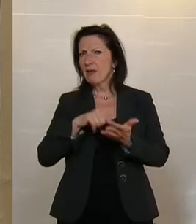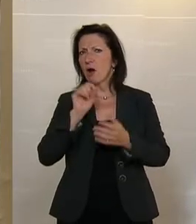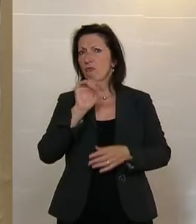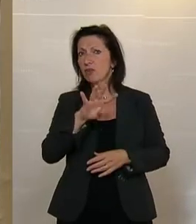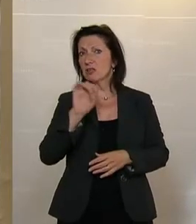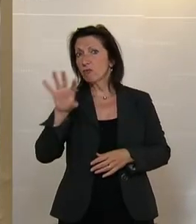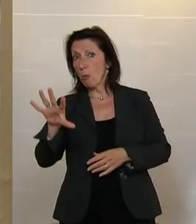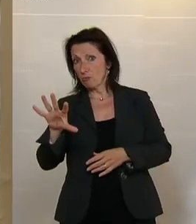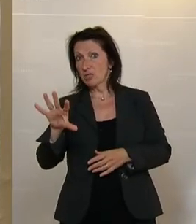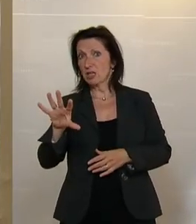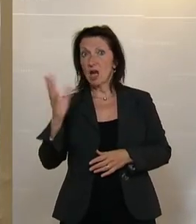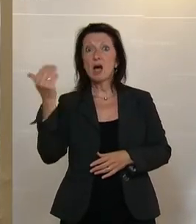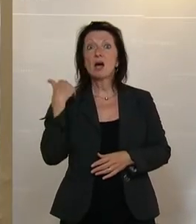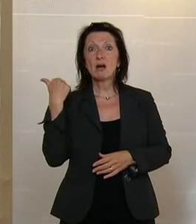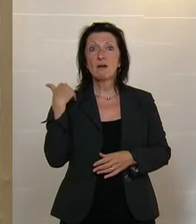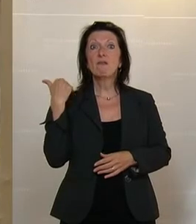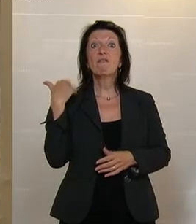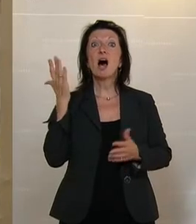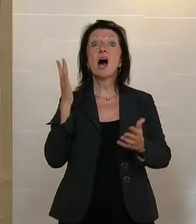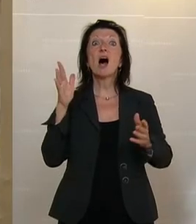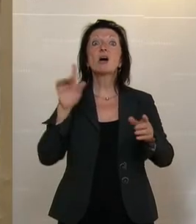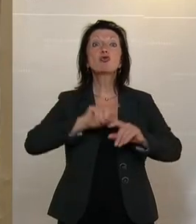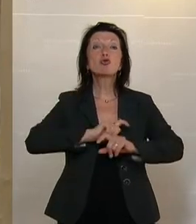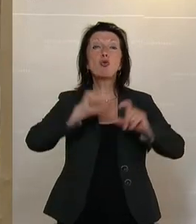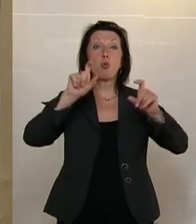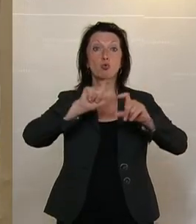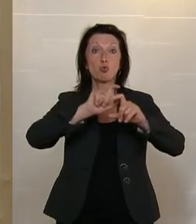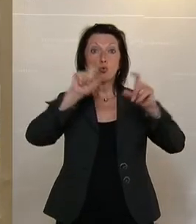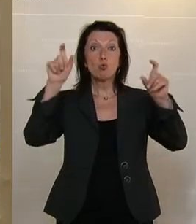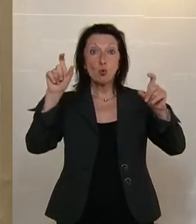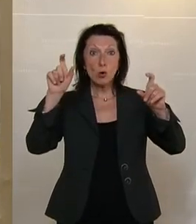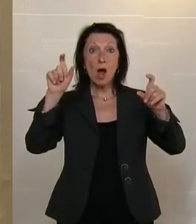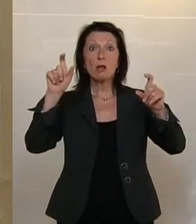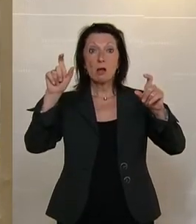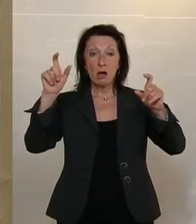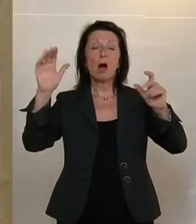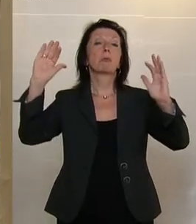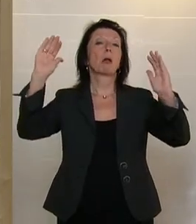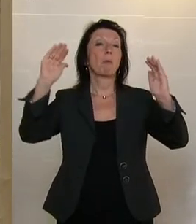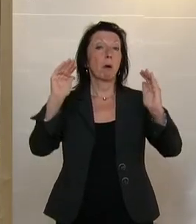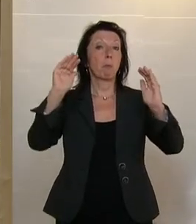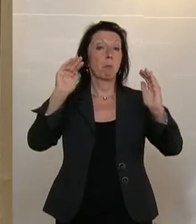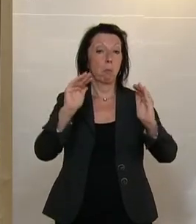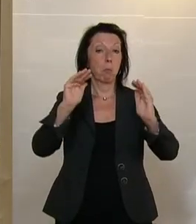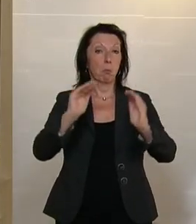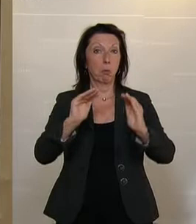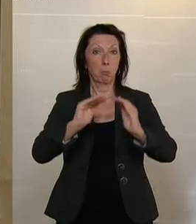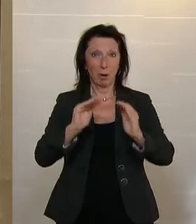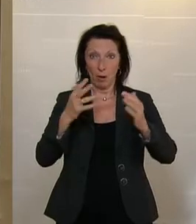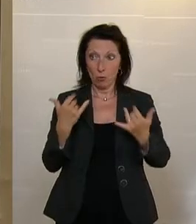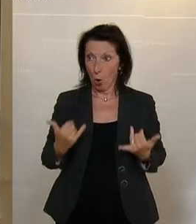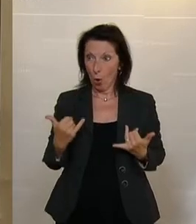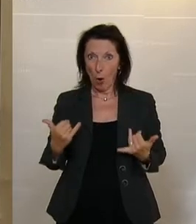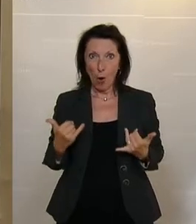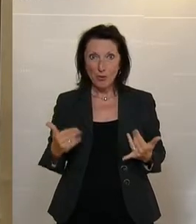2014, 15, schon auf diesem Schuldenstand, der danach abgebaut wurde, wo wir heute noch diesen